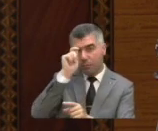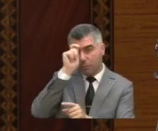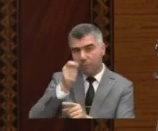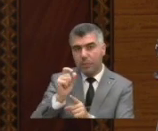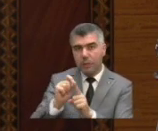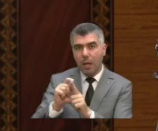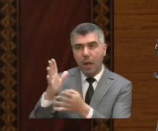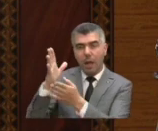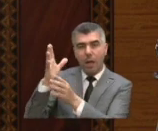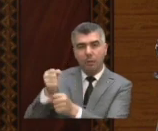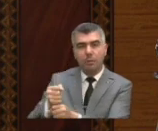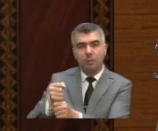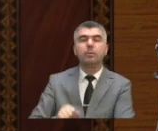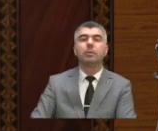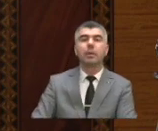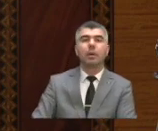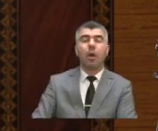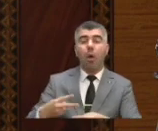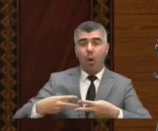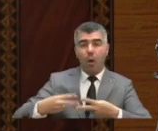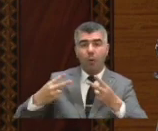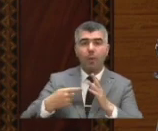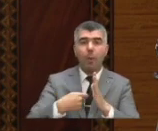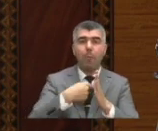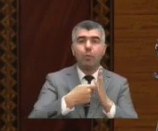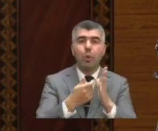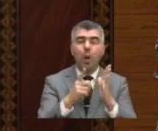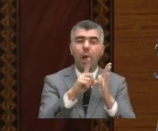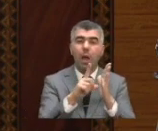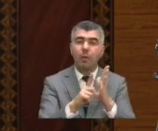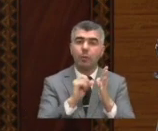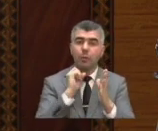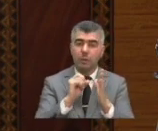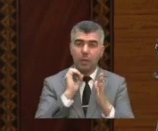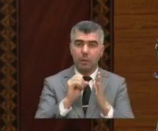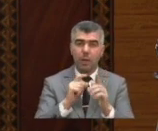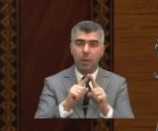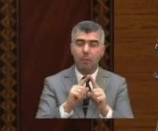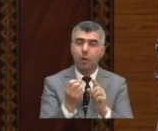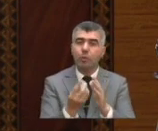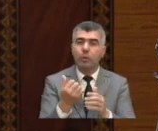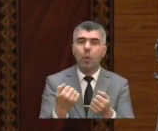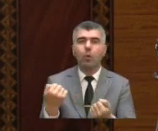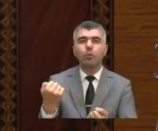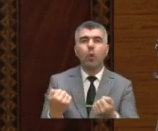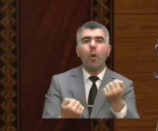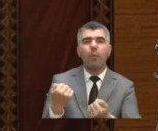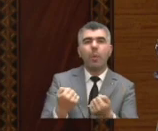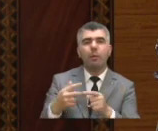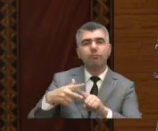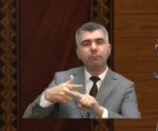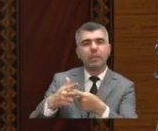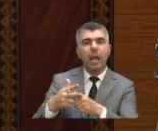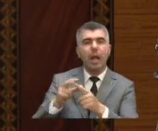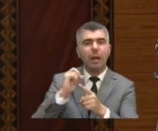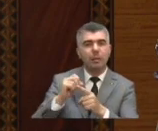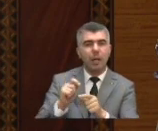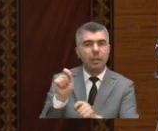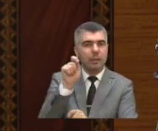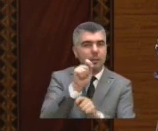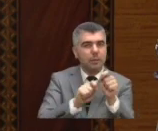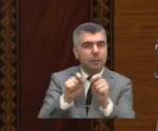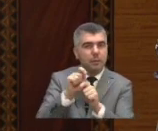نصره الله بتنزيل مشروع عرض المغرب في مجال الهيدروجين الاخضر وذلك بهدف